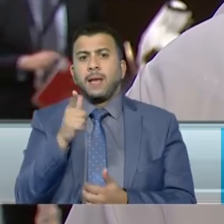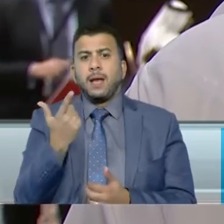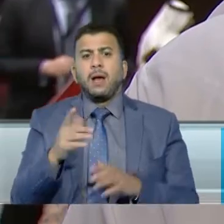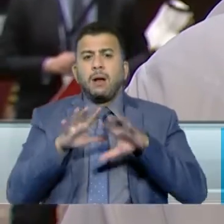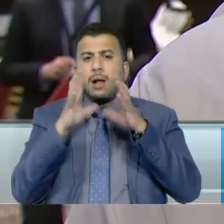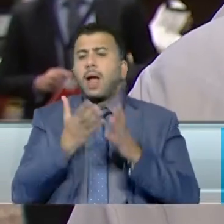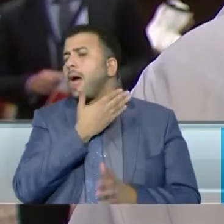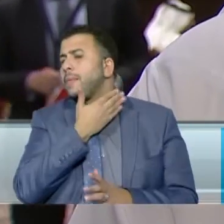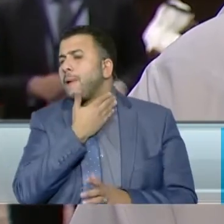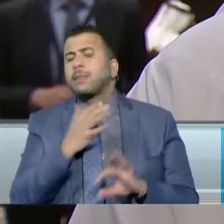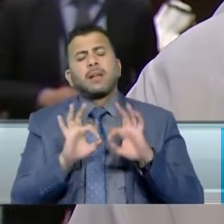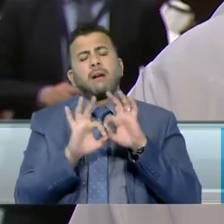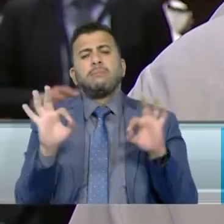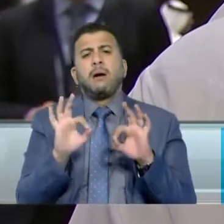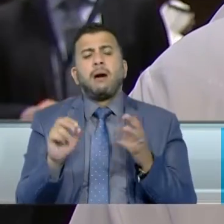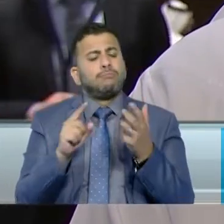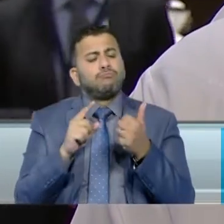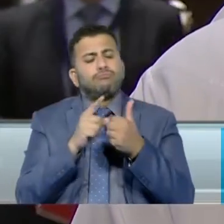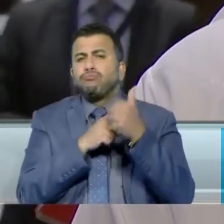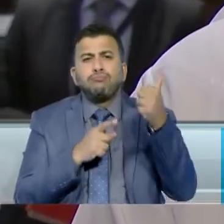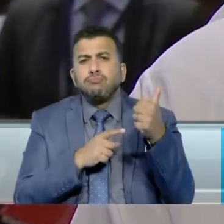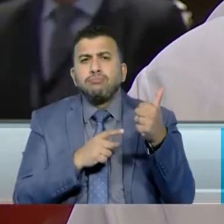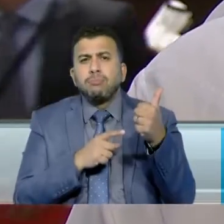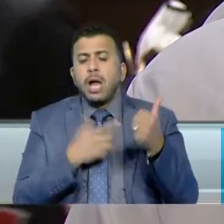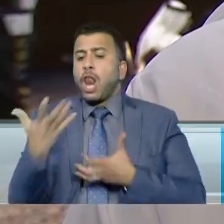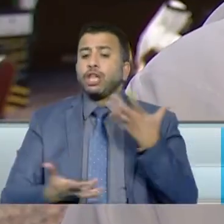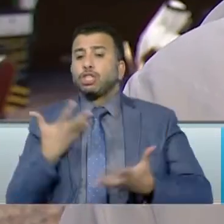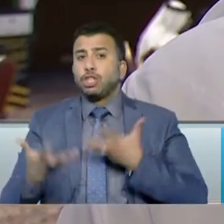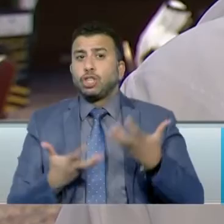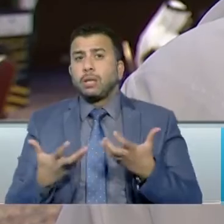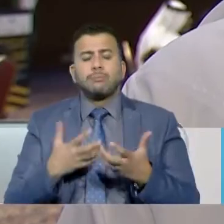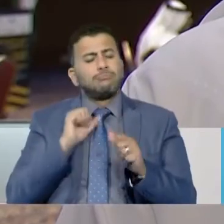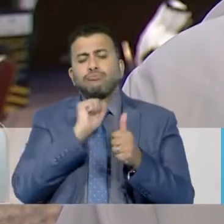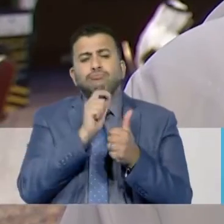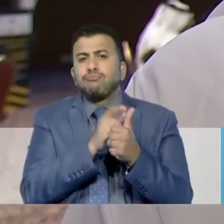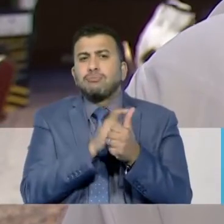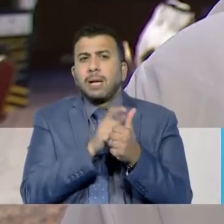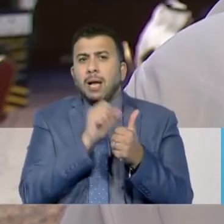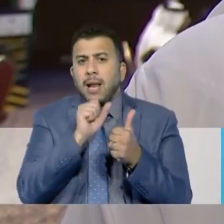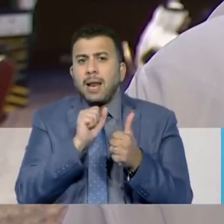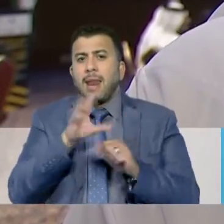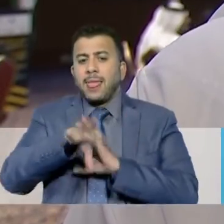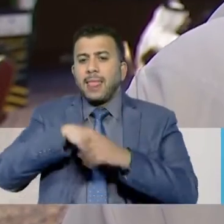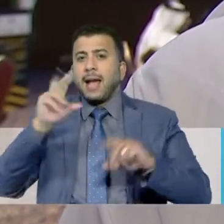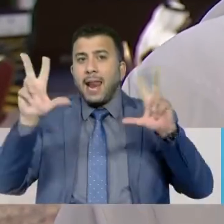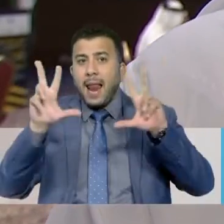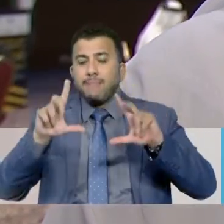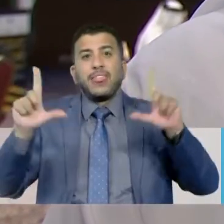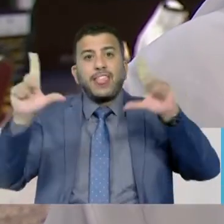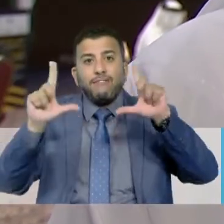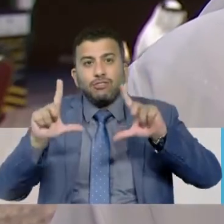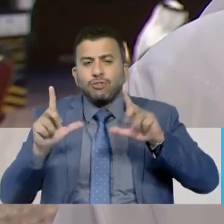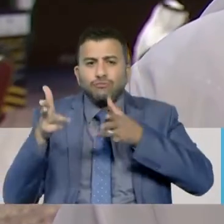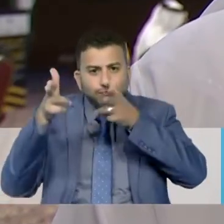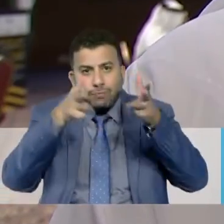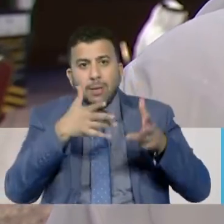بكافة أنواع الخدمات، بداية من الأنشطة المتعلقة بالإنتاج الإعلامي والتلفزيوني